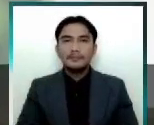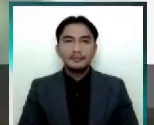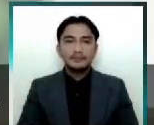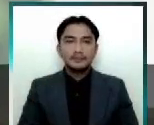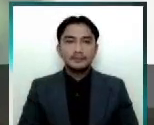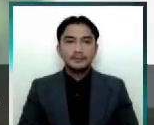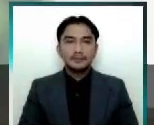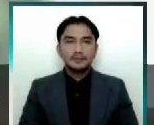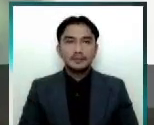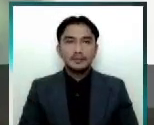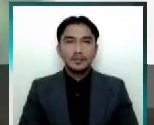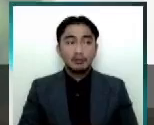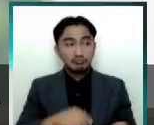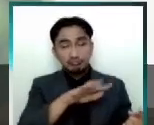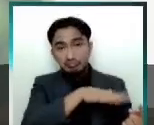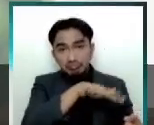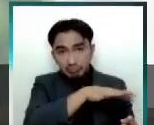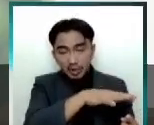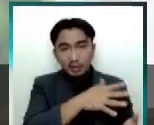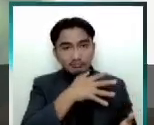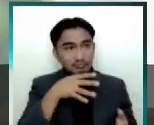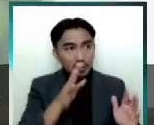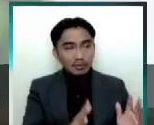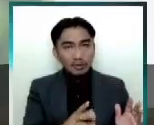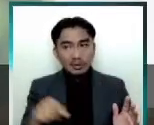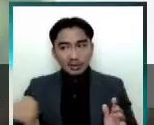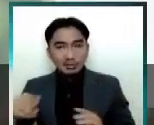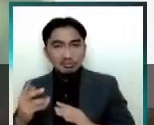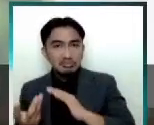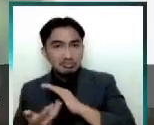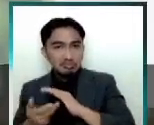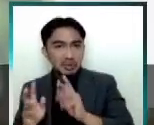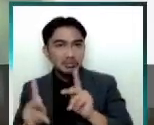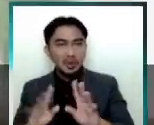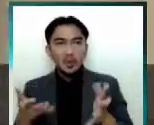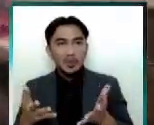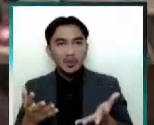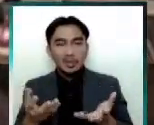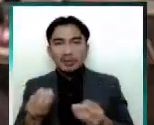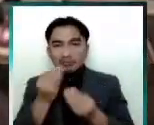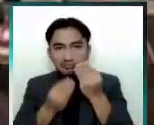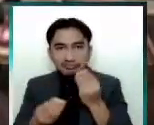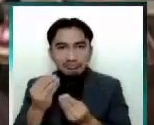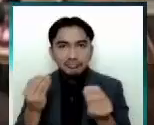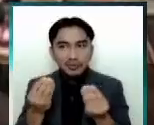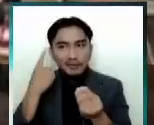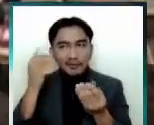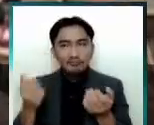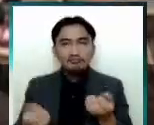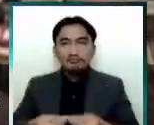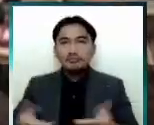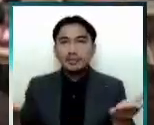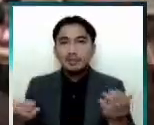Kung hindi dahil sa kanila, wala tayong pagkaing maiahin sa ating mga pamilya. Nagbigay pugay